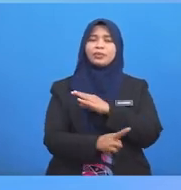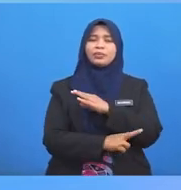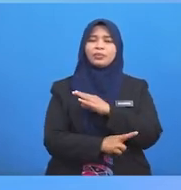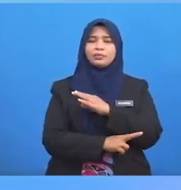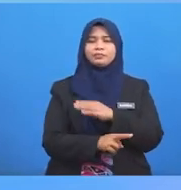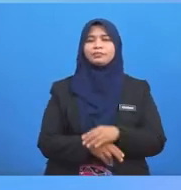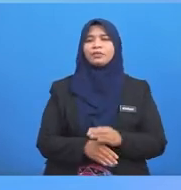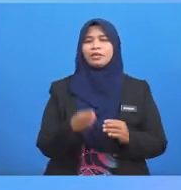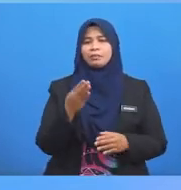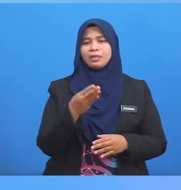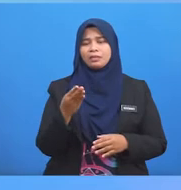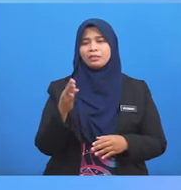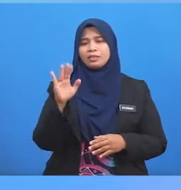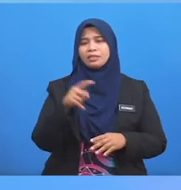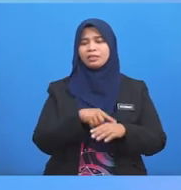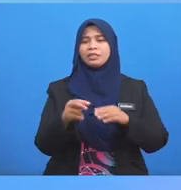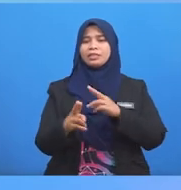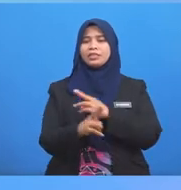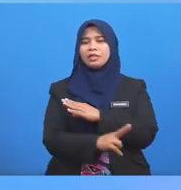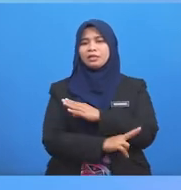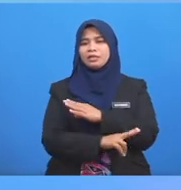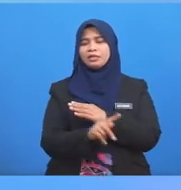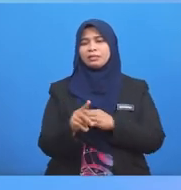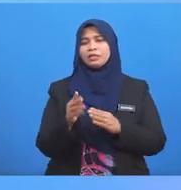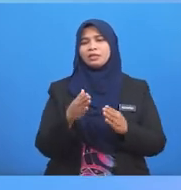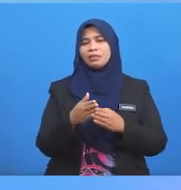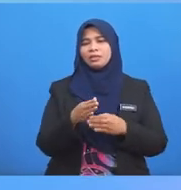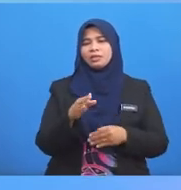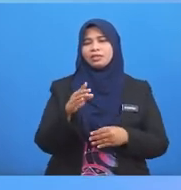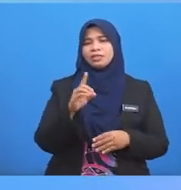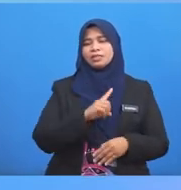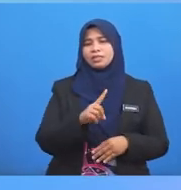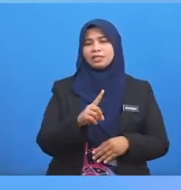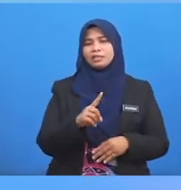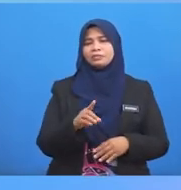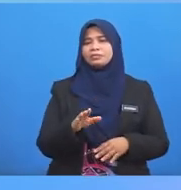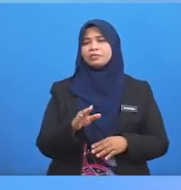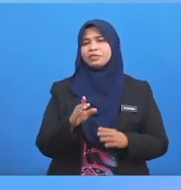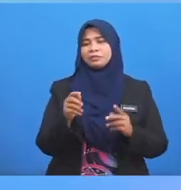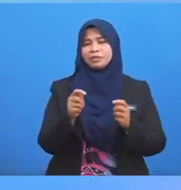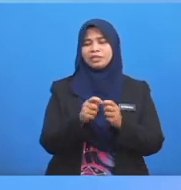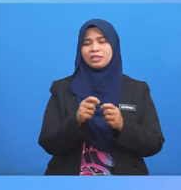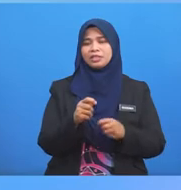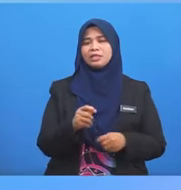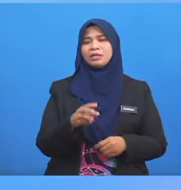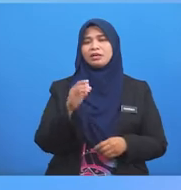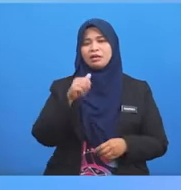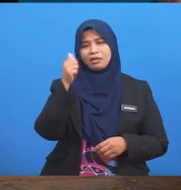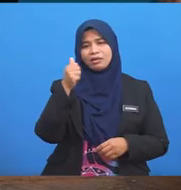diharamkan oleh syarak tidak boleh dijadikan barang gadaian seperti arak dan barang yang